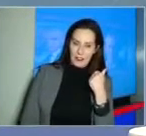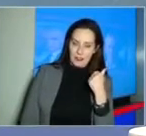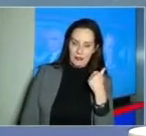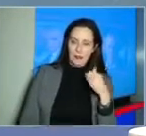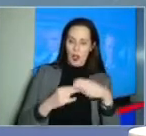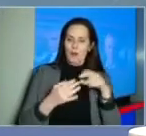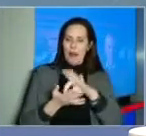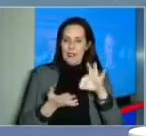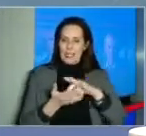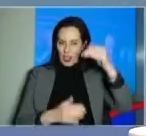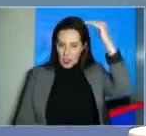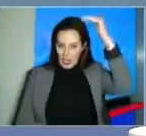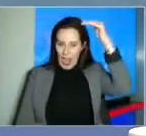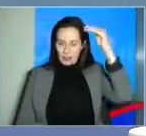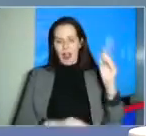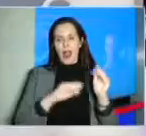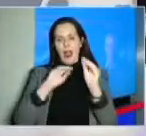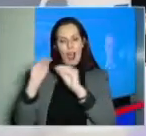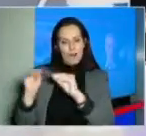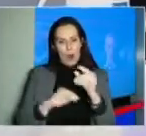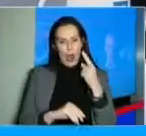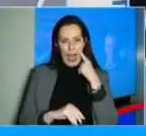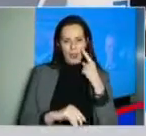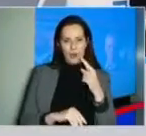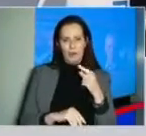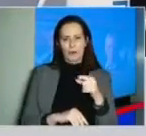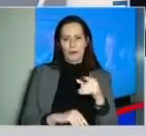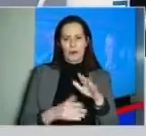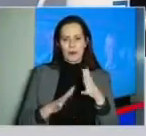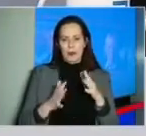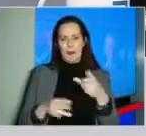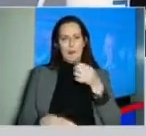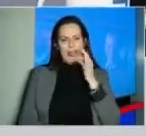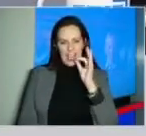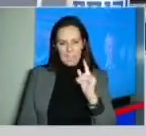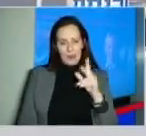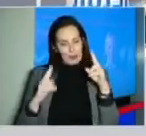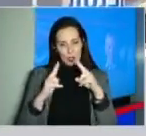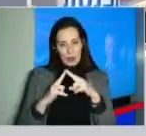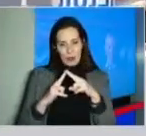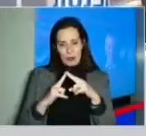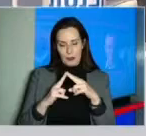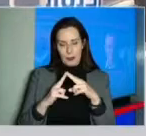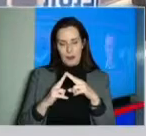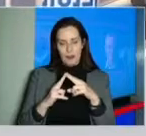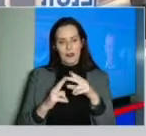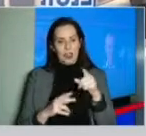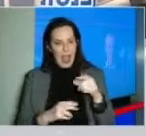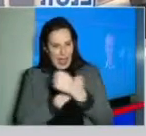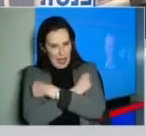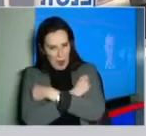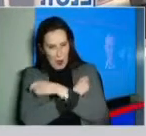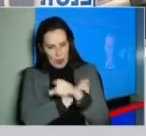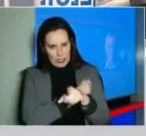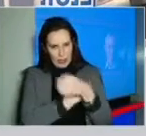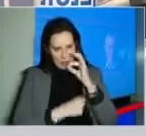של בני גנץ. דילגו ממקום למקום, ראינו בסופו של התמונות, זה היה באיזה בית קפה כזה קטן, עם החיבוקים המעניינים. החיבוק הזה זה